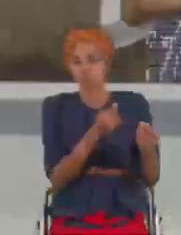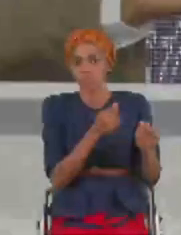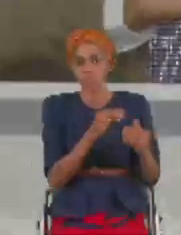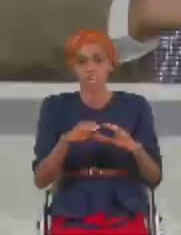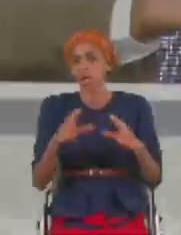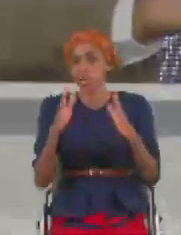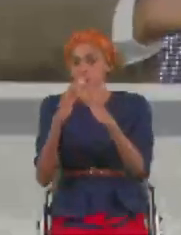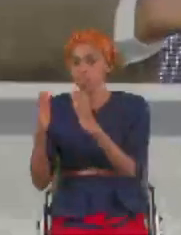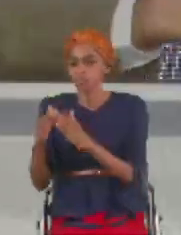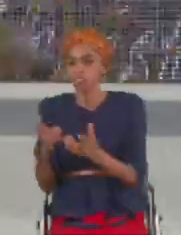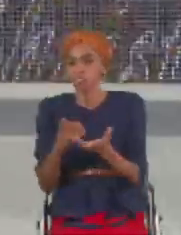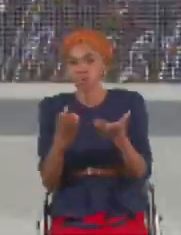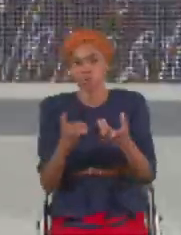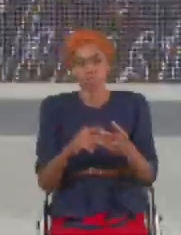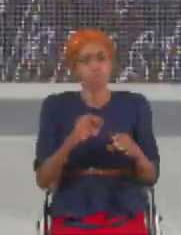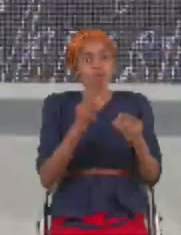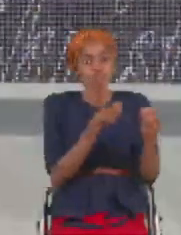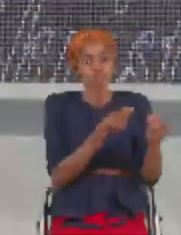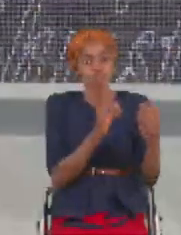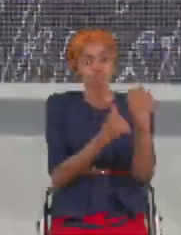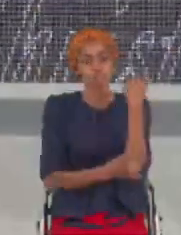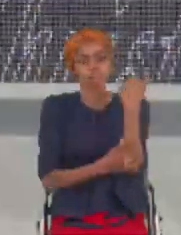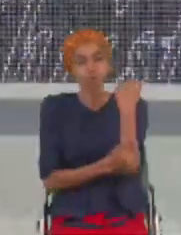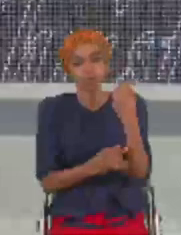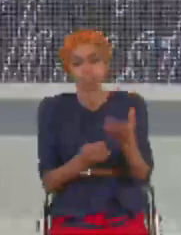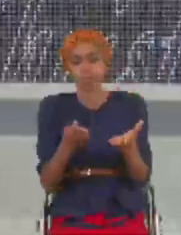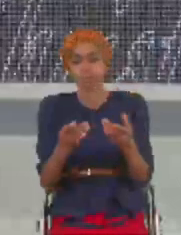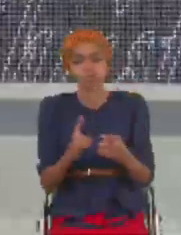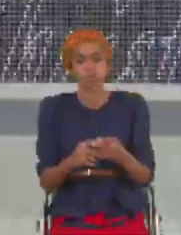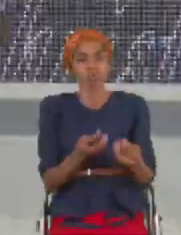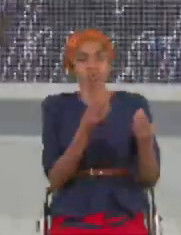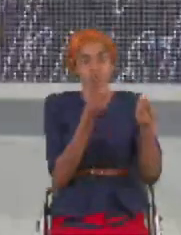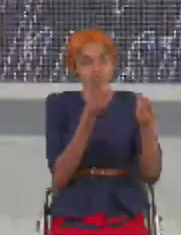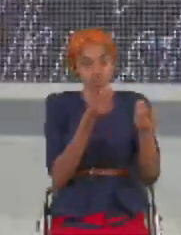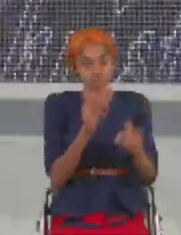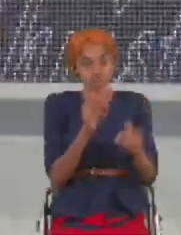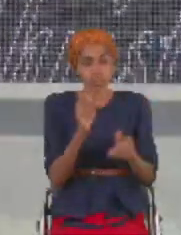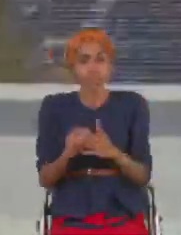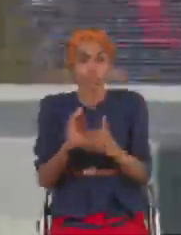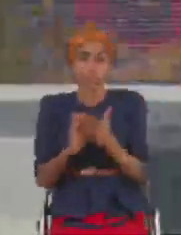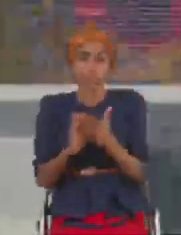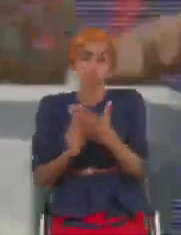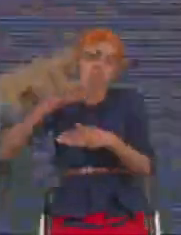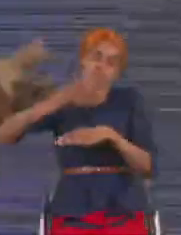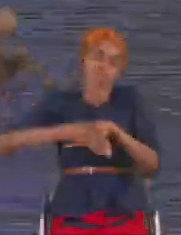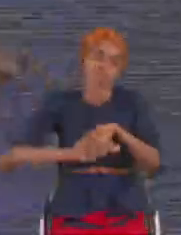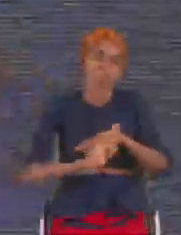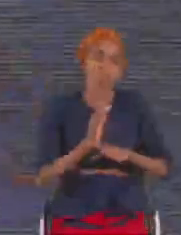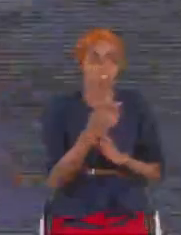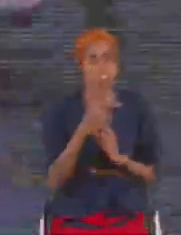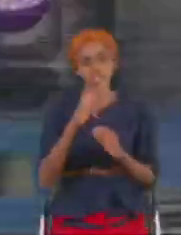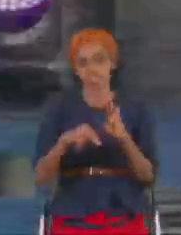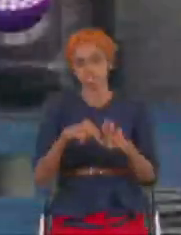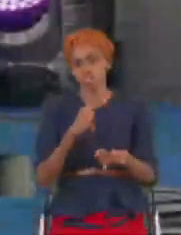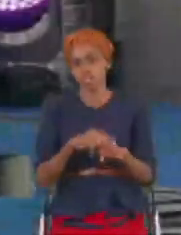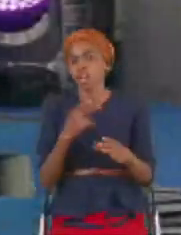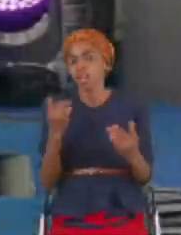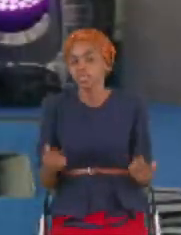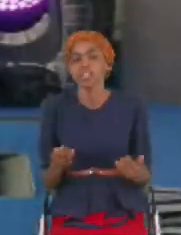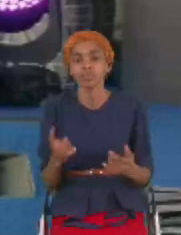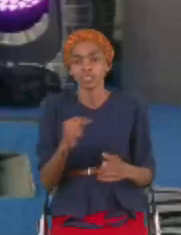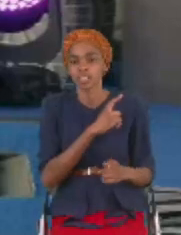ils veulent nourrir leur nation ils veulent nourrir des gens même au delà de la nation jane